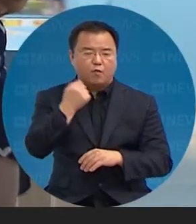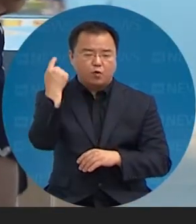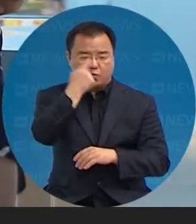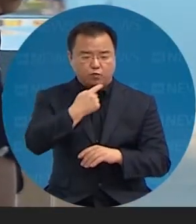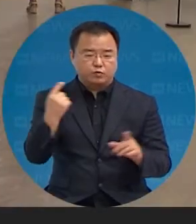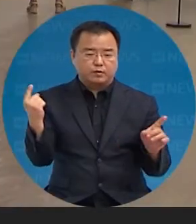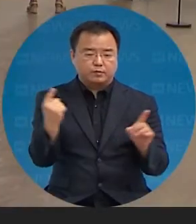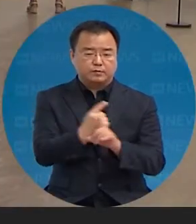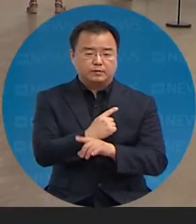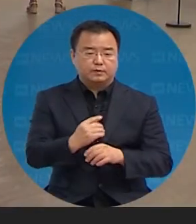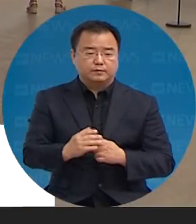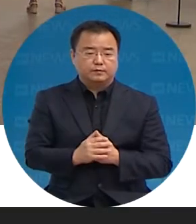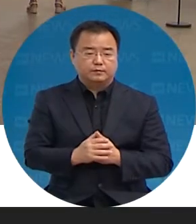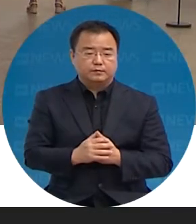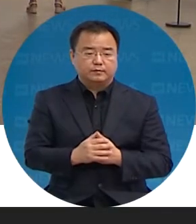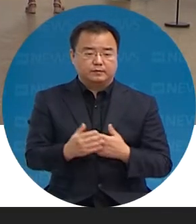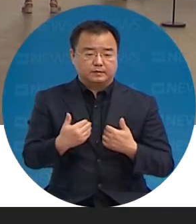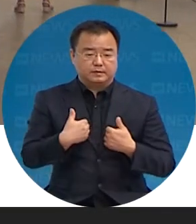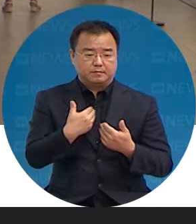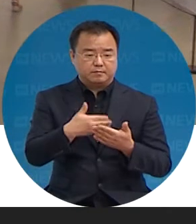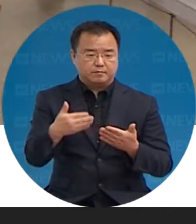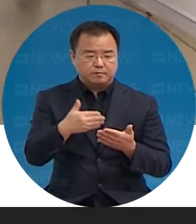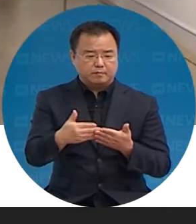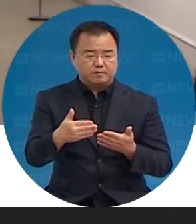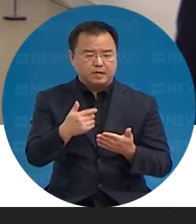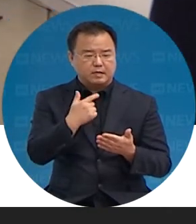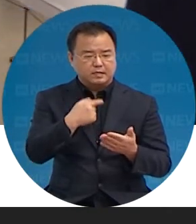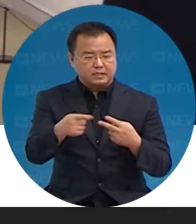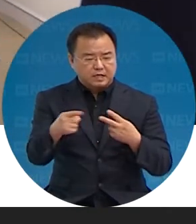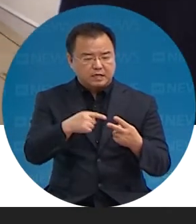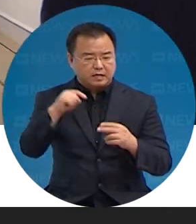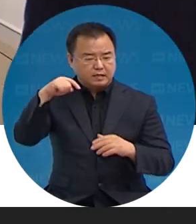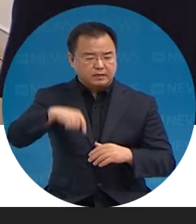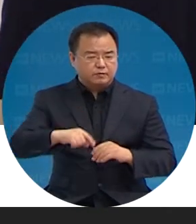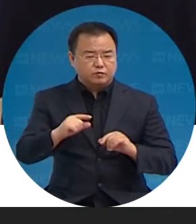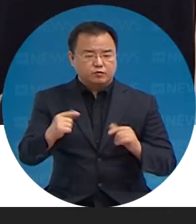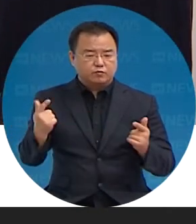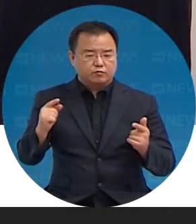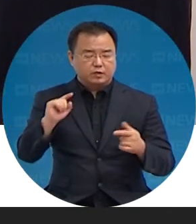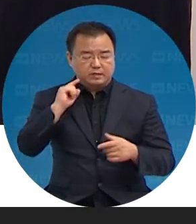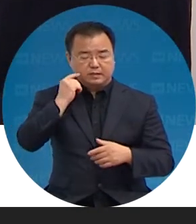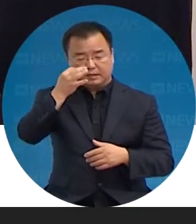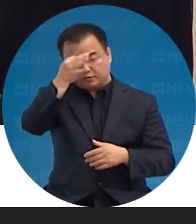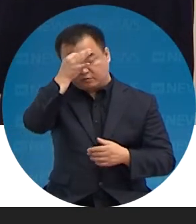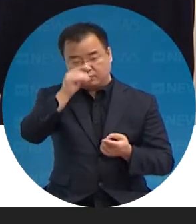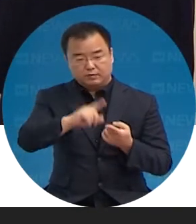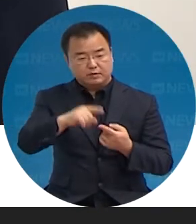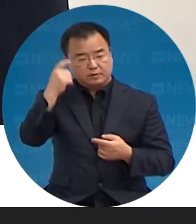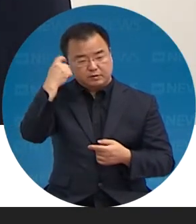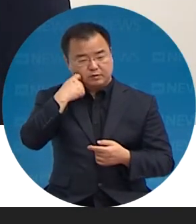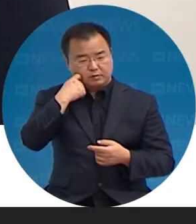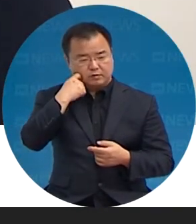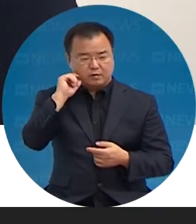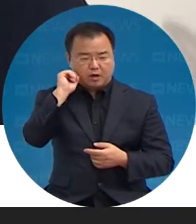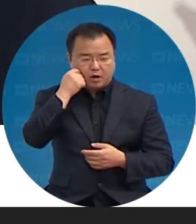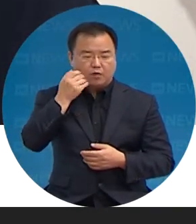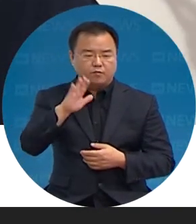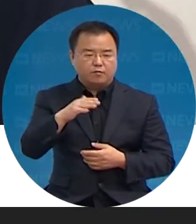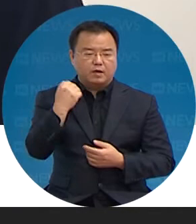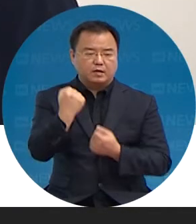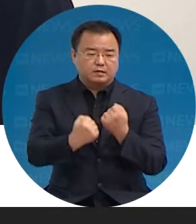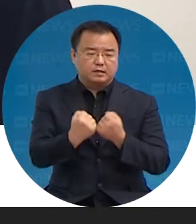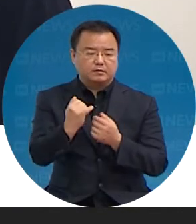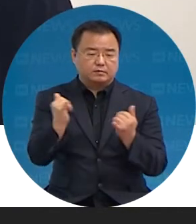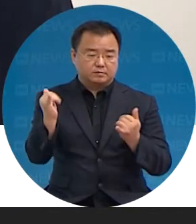바뀌었습니다. 저는 뭐 미술의 조예가 깊지도 않고 막 예술적으로 이렇게 느끼는 게 어려운데 해설사분을 통해서